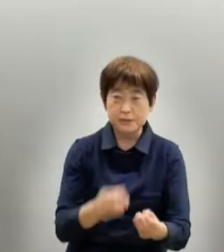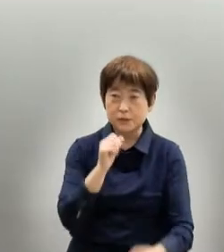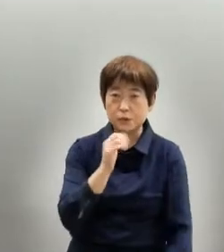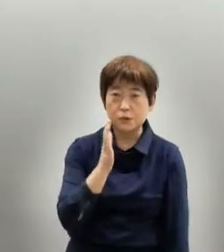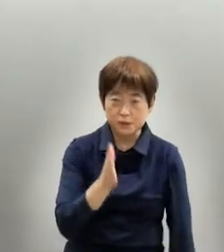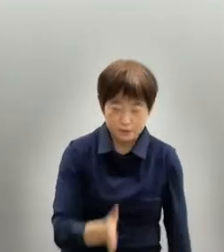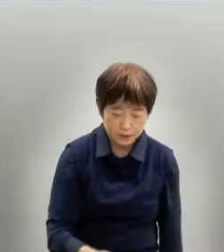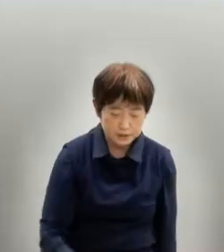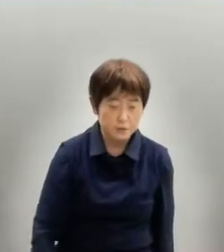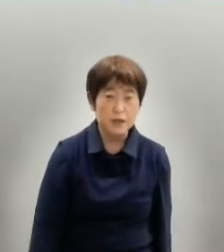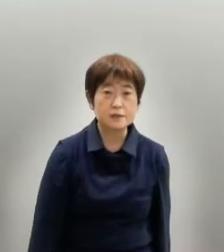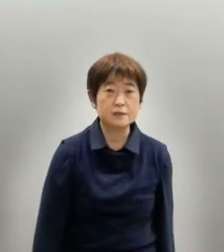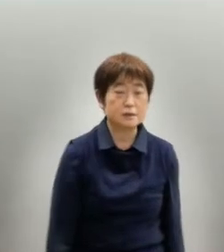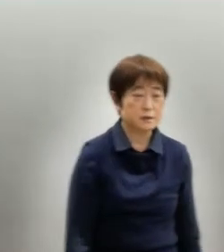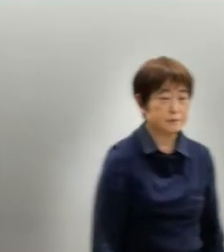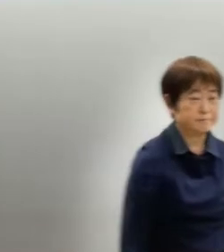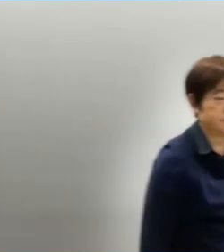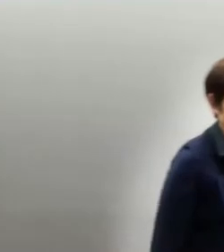します。